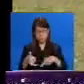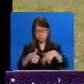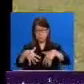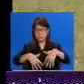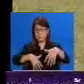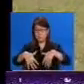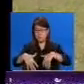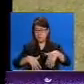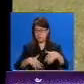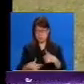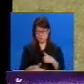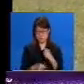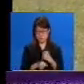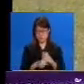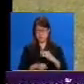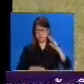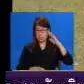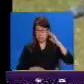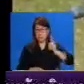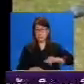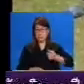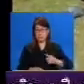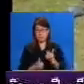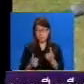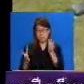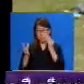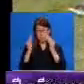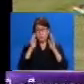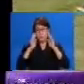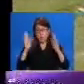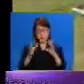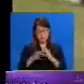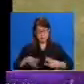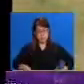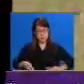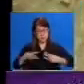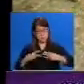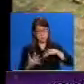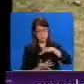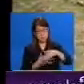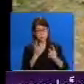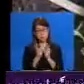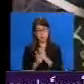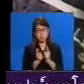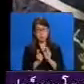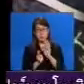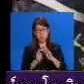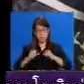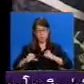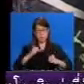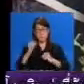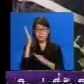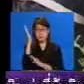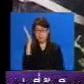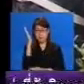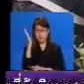อกจากภารกิจทหารซึ่งการได้มีโอกาสเรียนรู้วิถีวัฒนธรรมชุมชนจากเยาวชนในพื้นที่ภาคใต้จะทำ